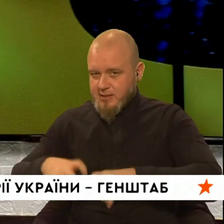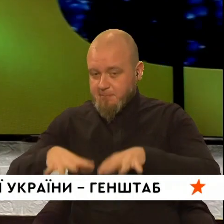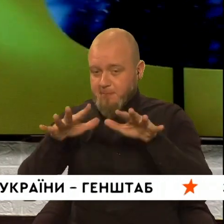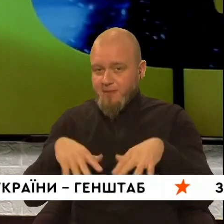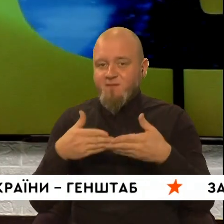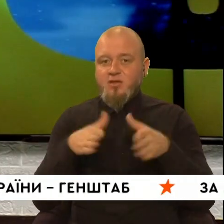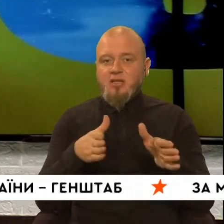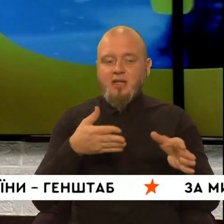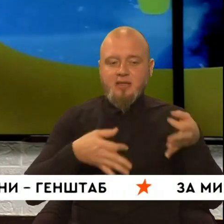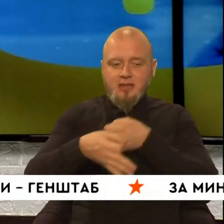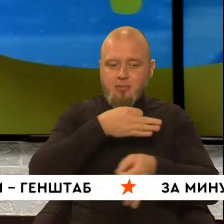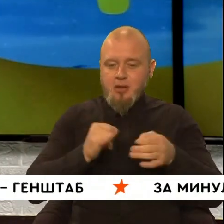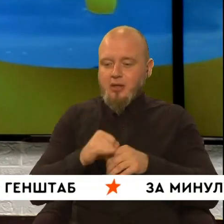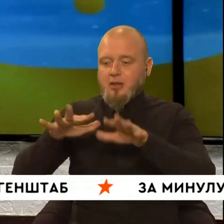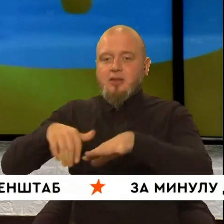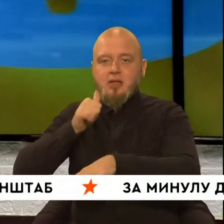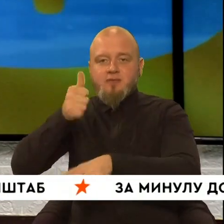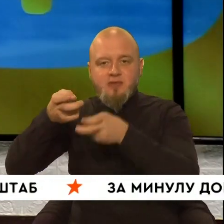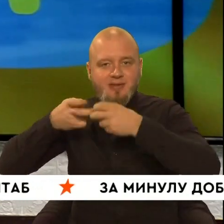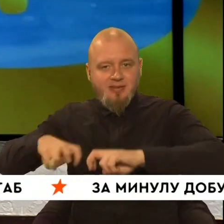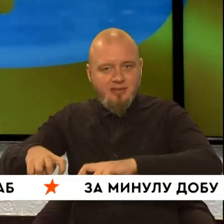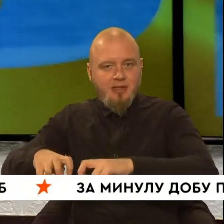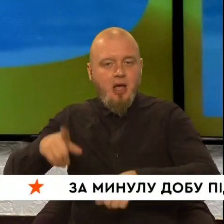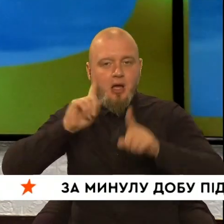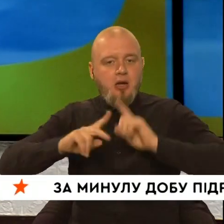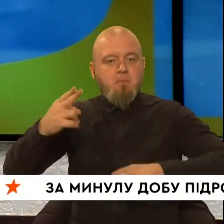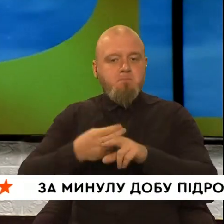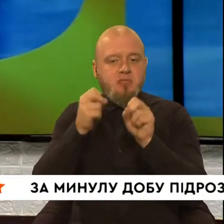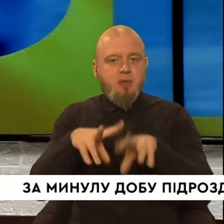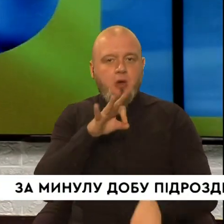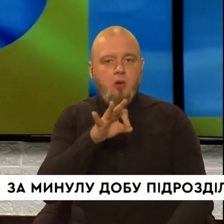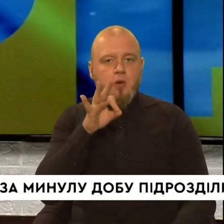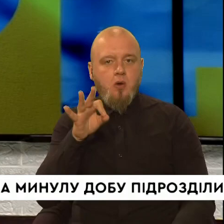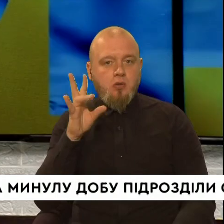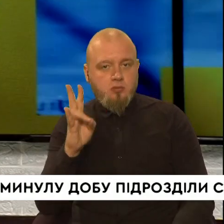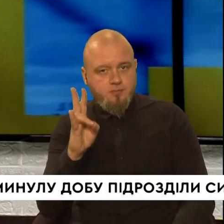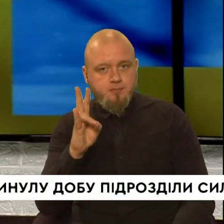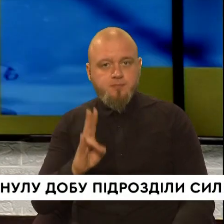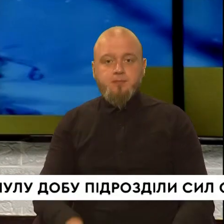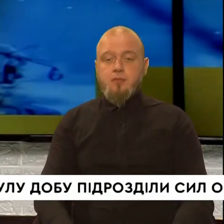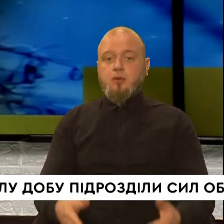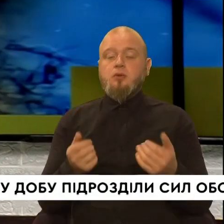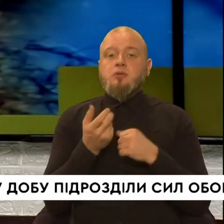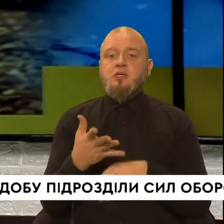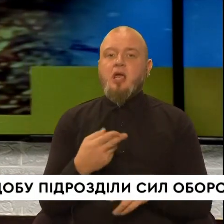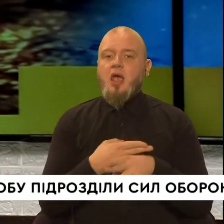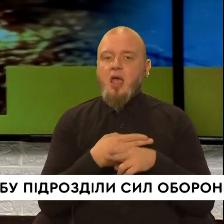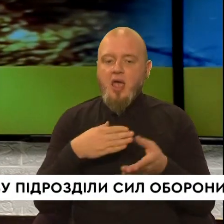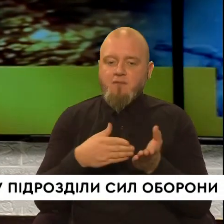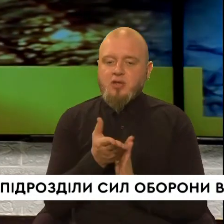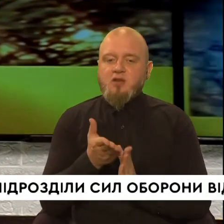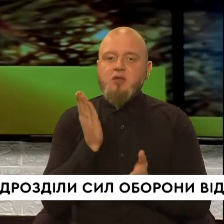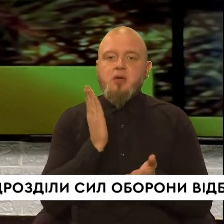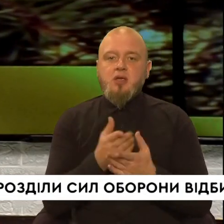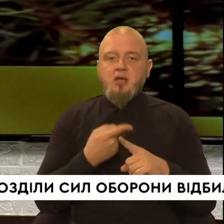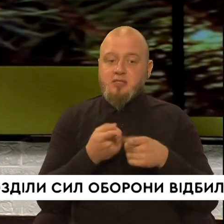на відкритих дебатах і на завтрашньому засіданні Ради безпеки ООН. А от наскільки ефективним є